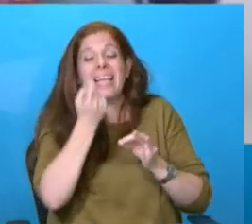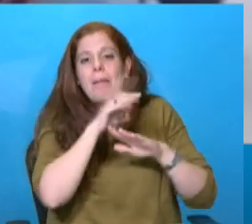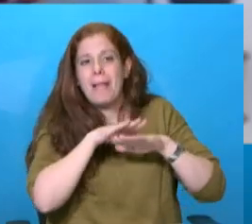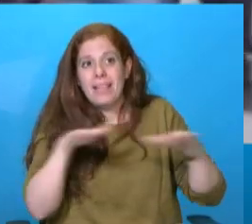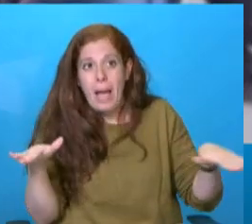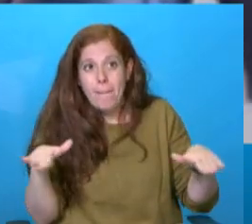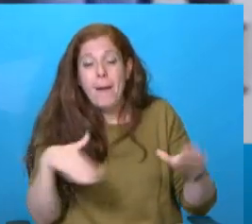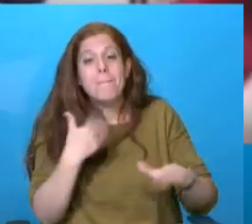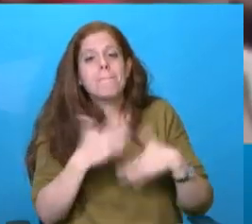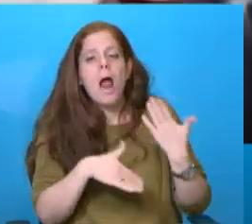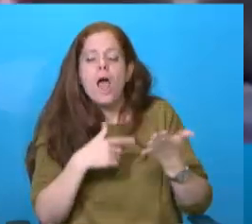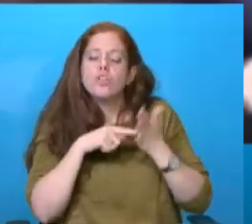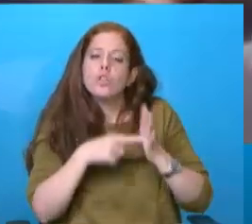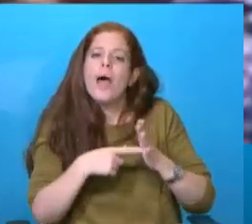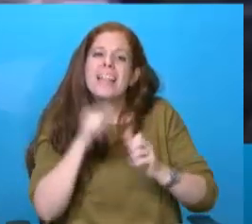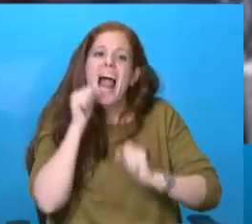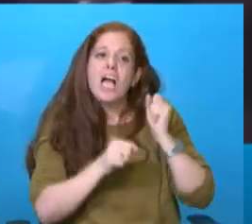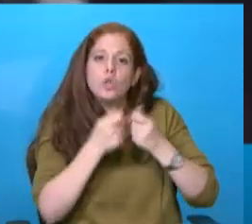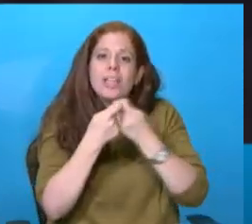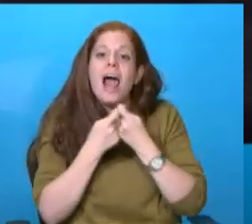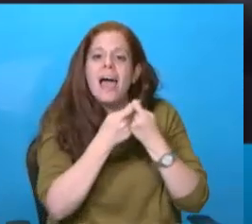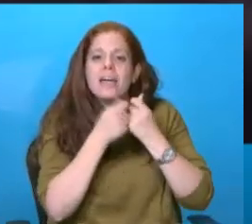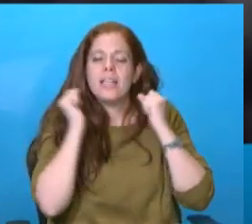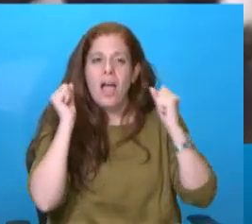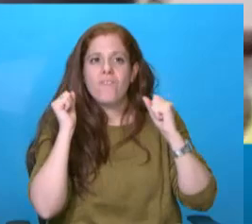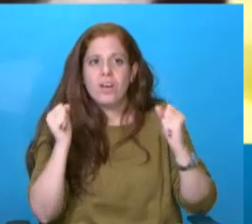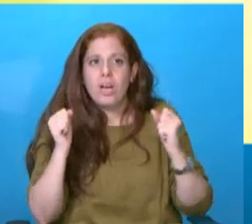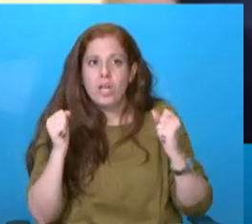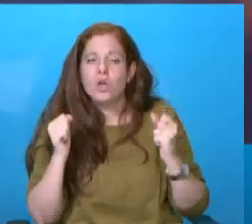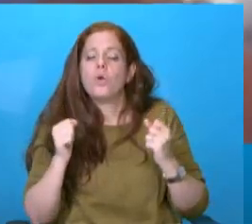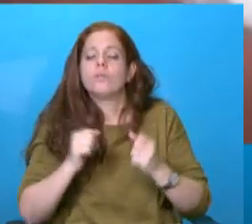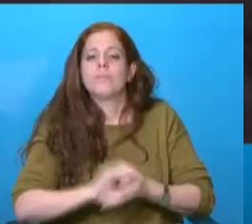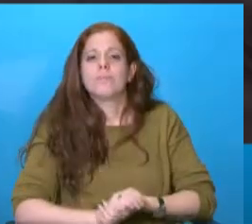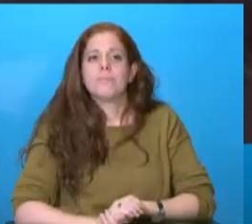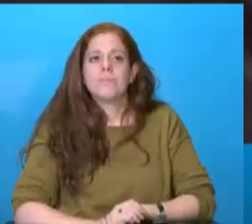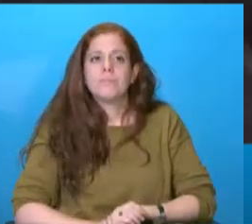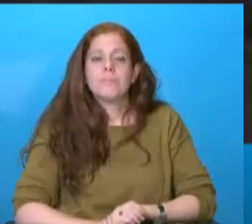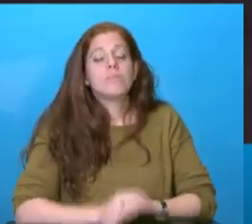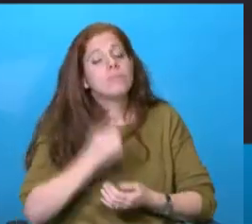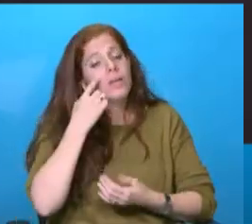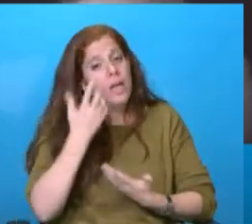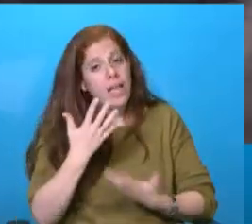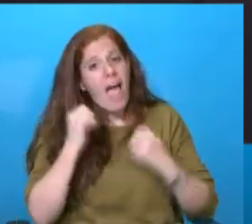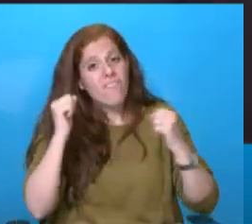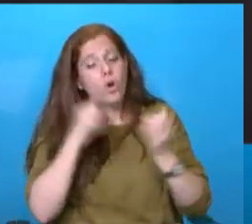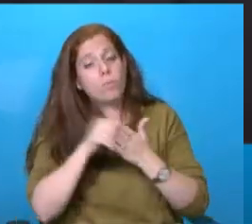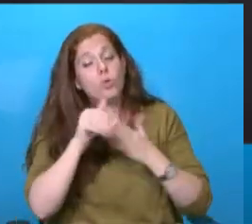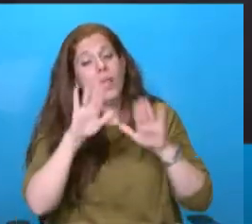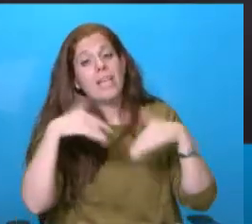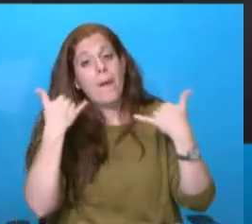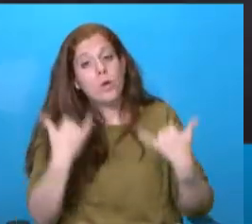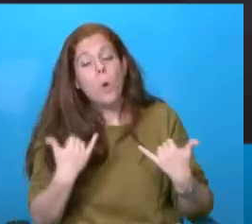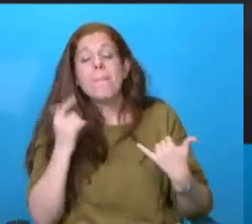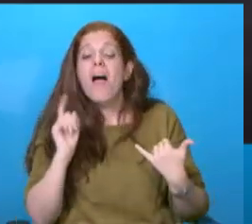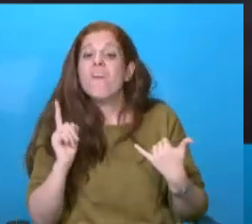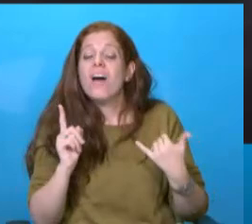שנועד להקשות על ארגון ההפגנות ועל הפצת התיעוד שלהן בידי המפגינים. ככל הנראה ההפגנות נמשכות גם היום, אולם ייתכן